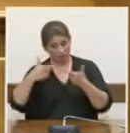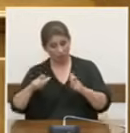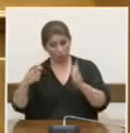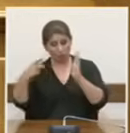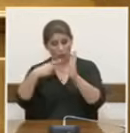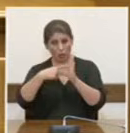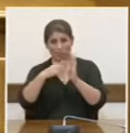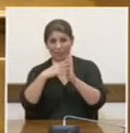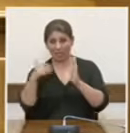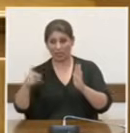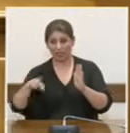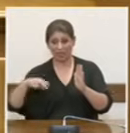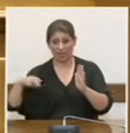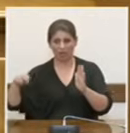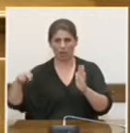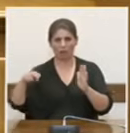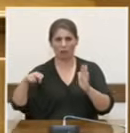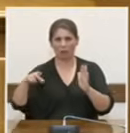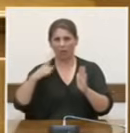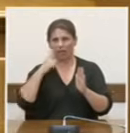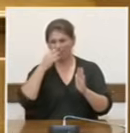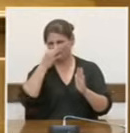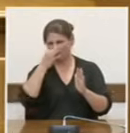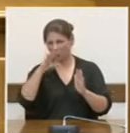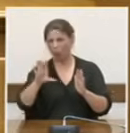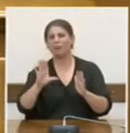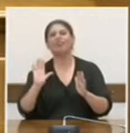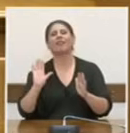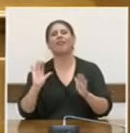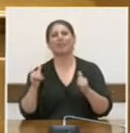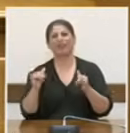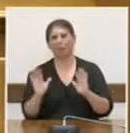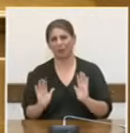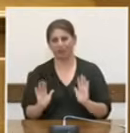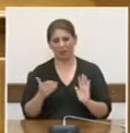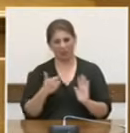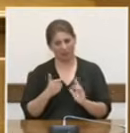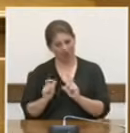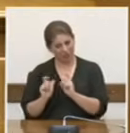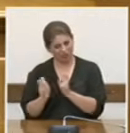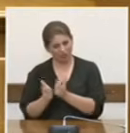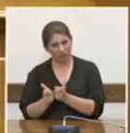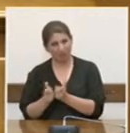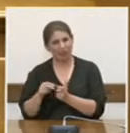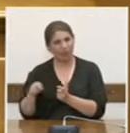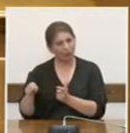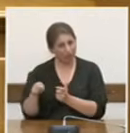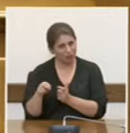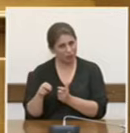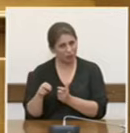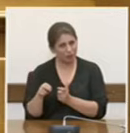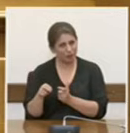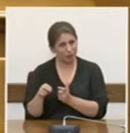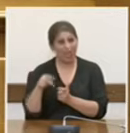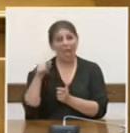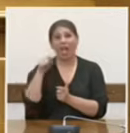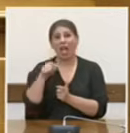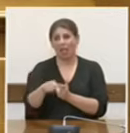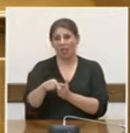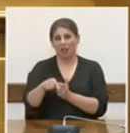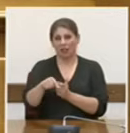μου, αλλά δεν έπαιζα βρώμικα. Και το λέω γιατί ξέρω, εγώ έχω οικογένεια, έχω φίλους. Αυτό λοιπόν δείχνει